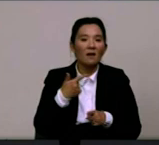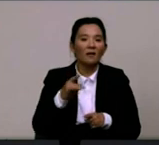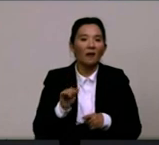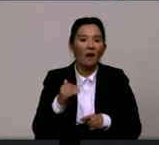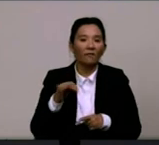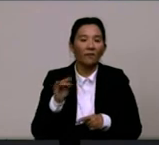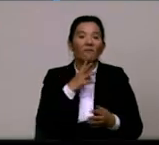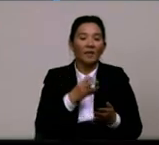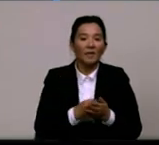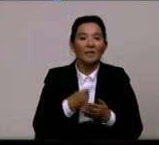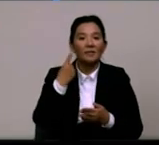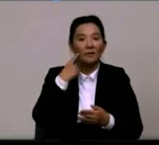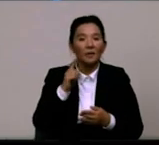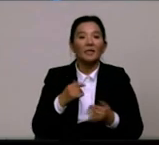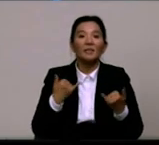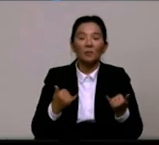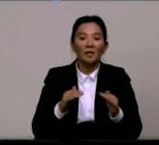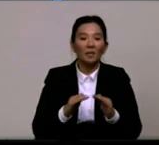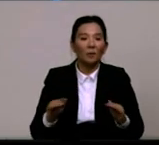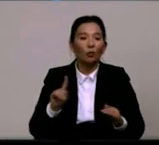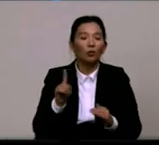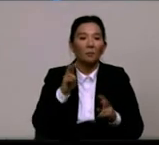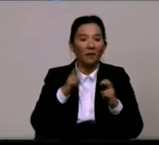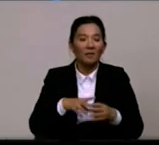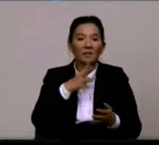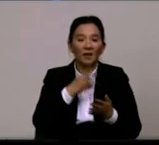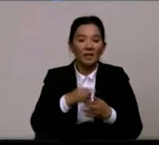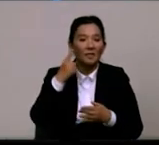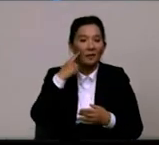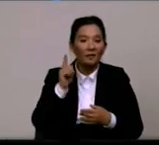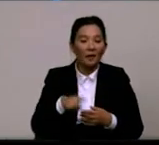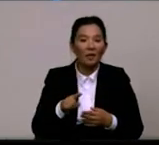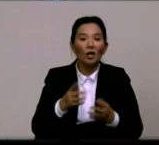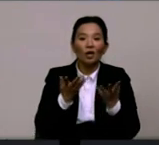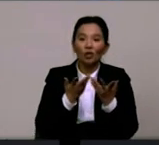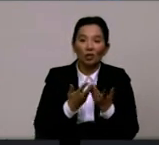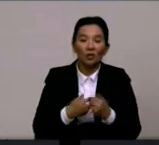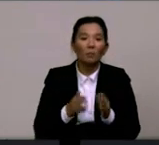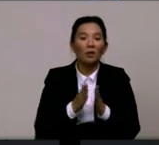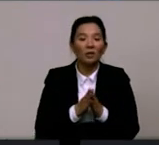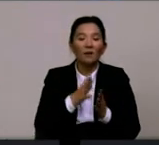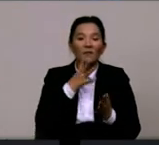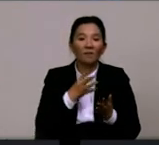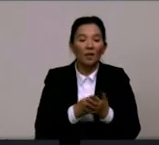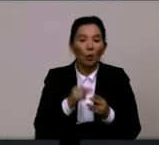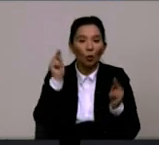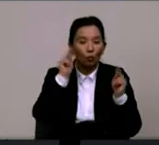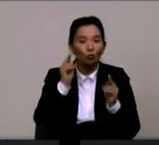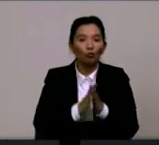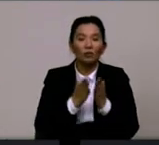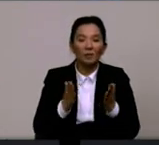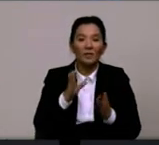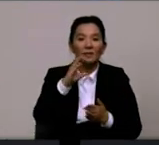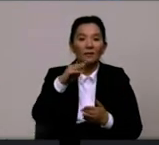Да? Теперь, ребята, чтобы проверить свои знания, пишите, пожалуйста, в своих учебниках